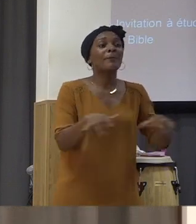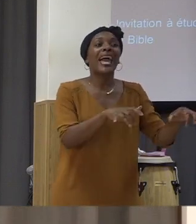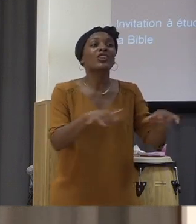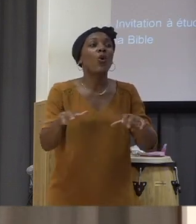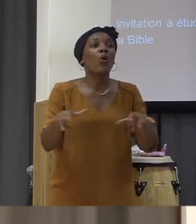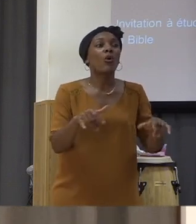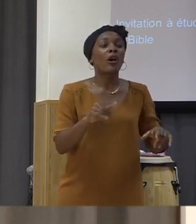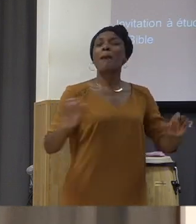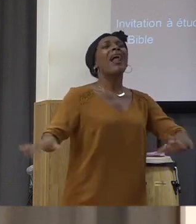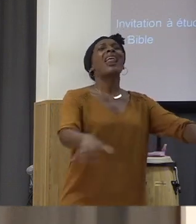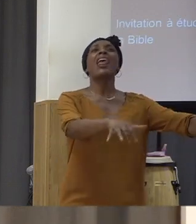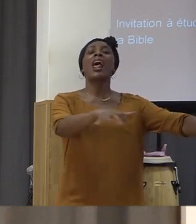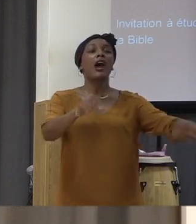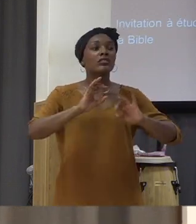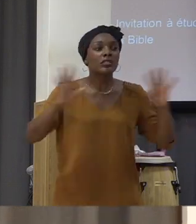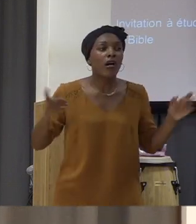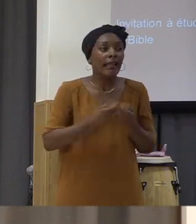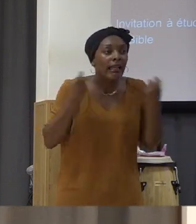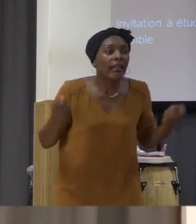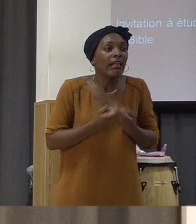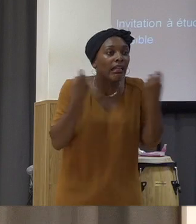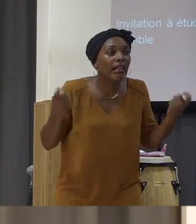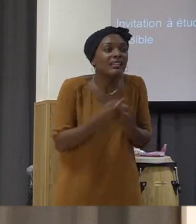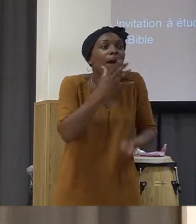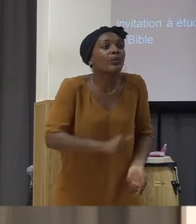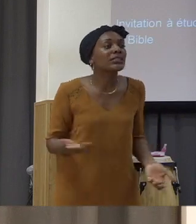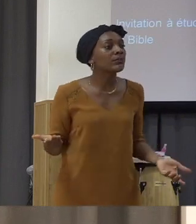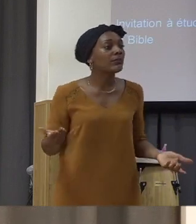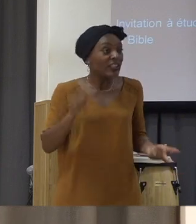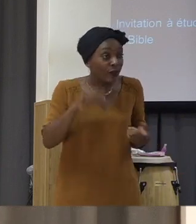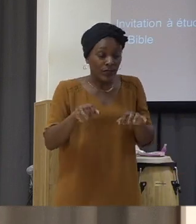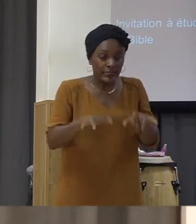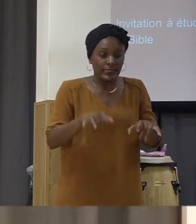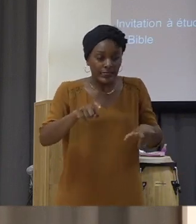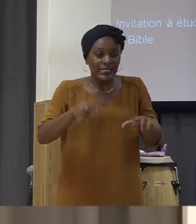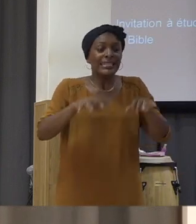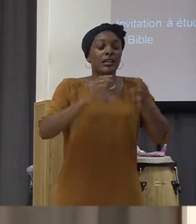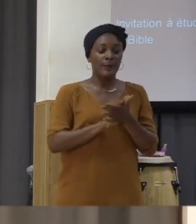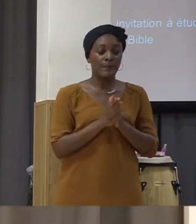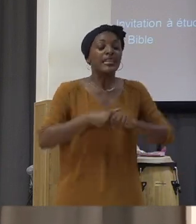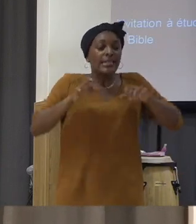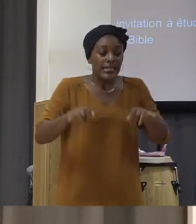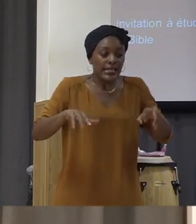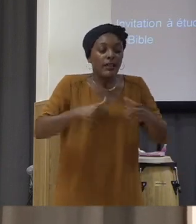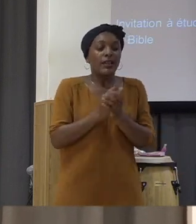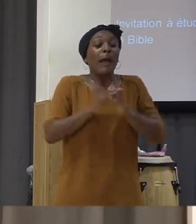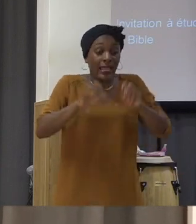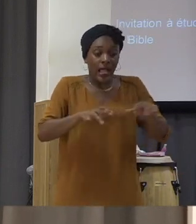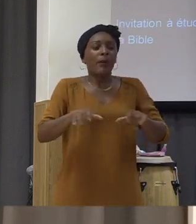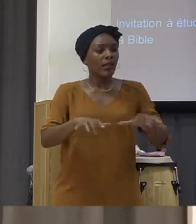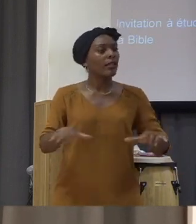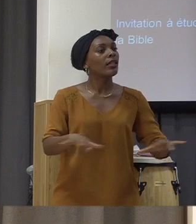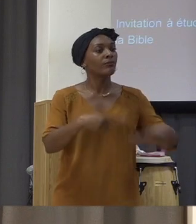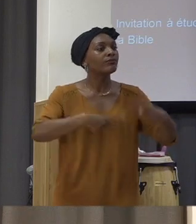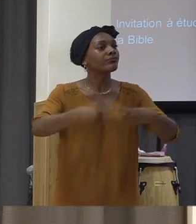sans faire des cours de pianiste, de musique. Mais pour être disciple, on a besoin de se mettre à l'écoute